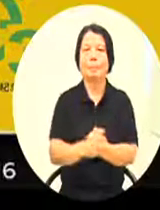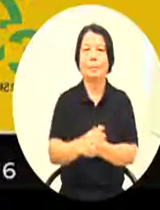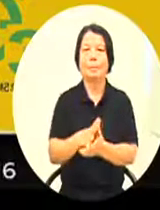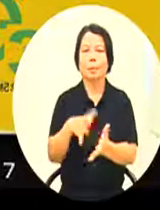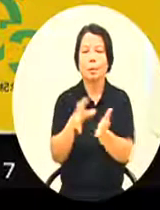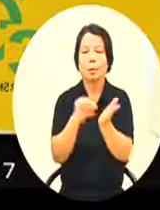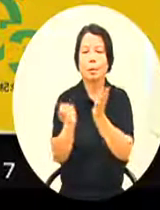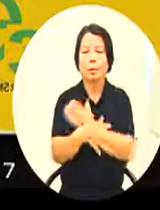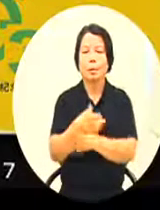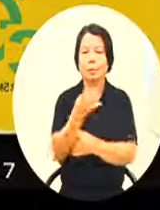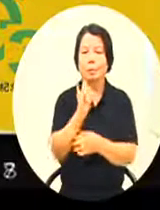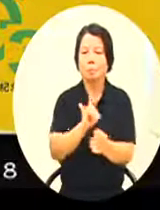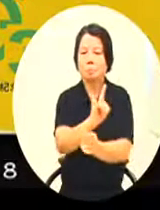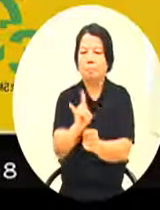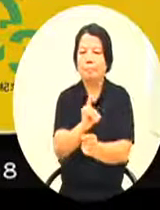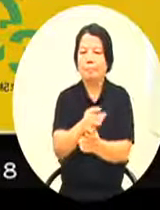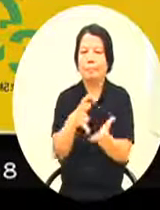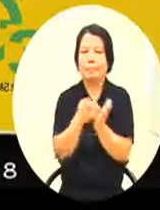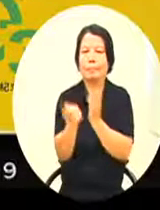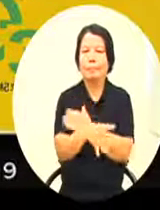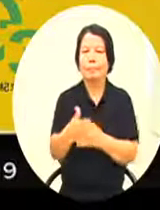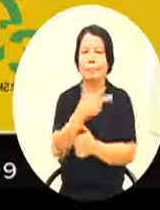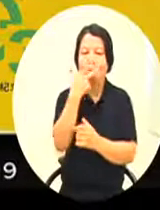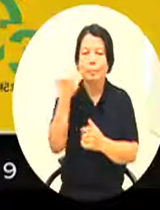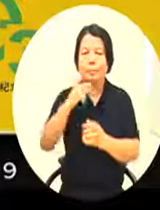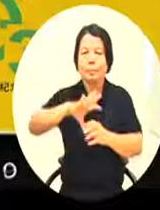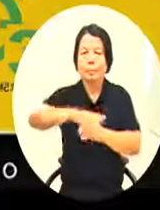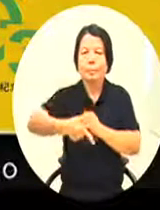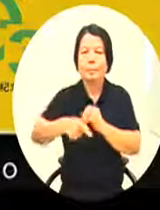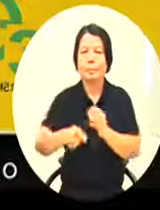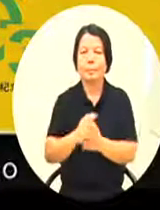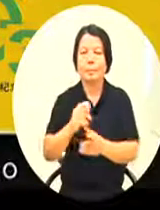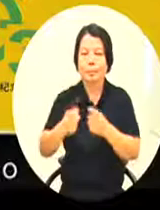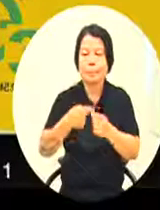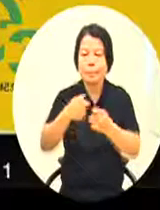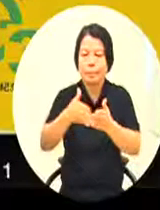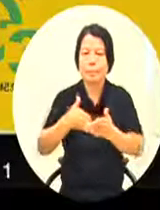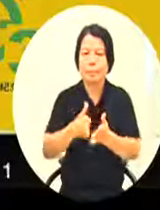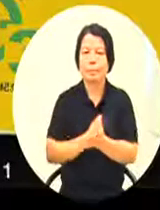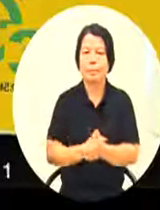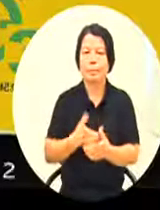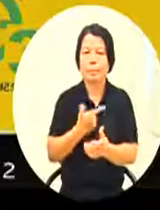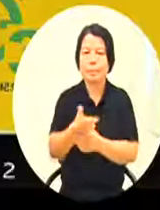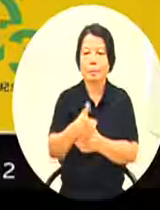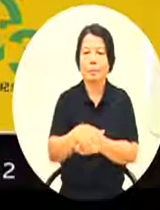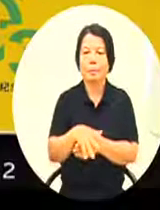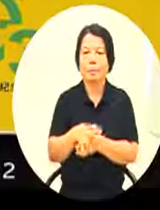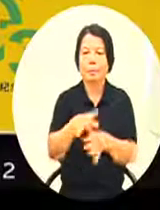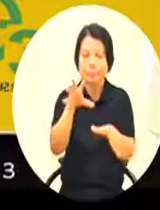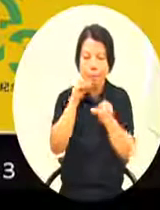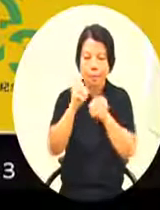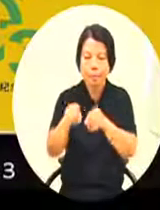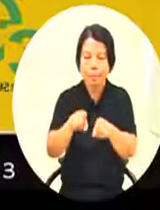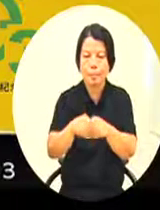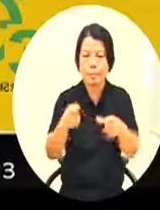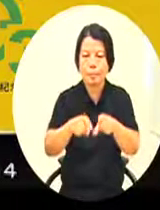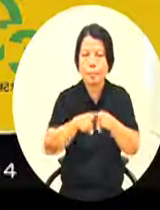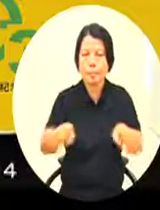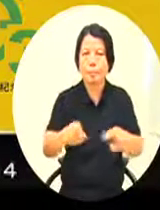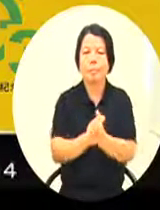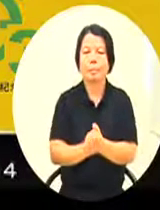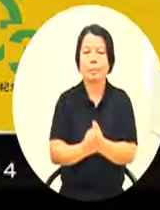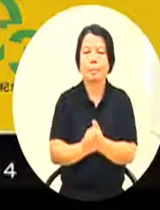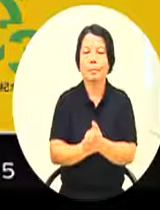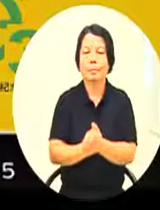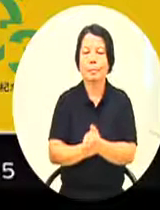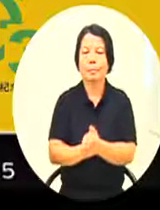的这个懒人包，所以我们应该要让这个资讯平衡，把正反面的声音